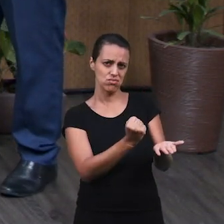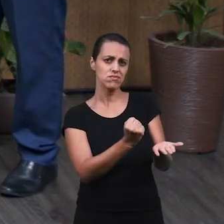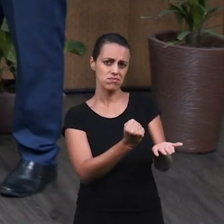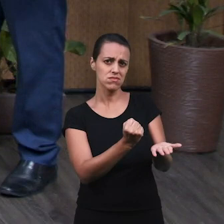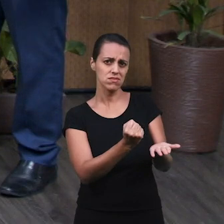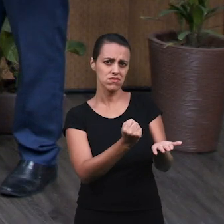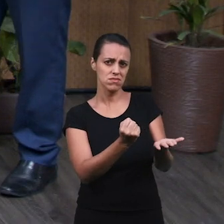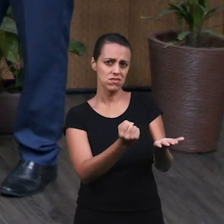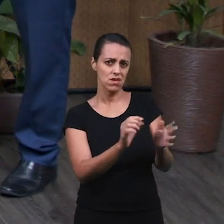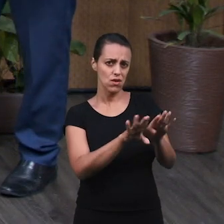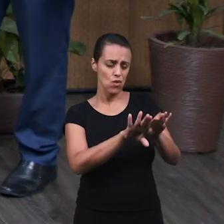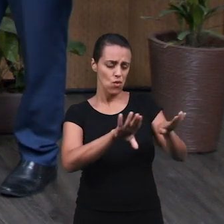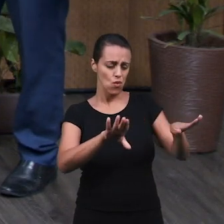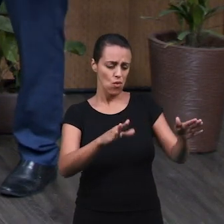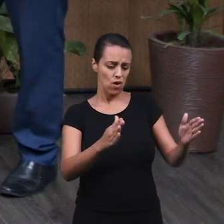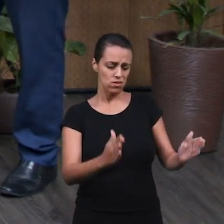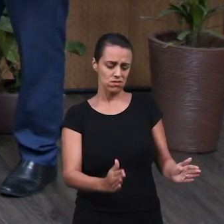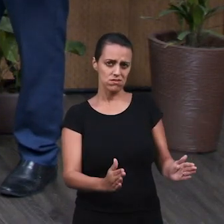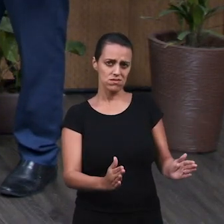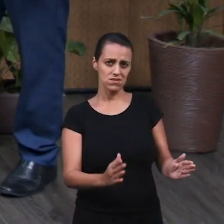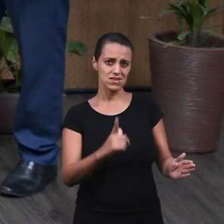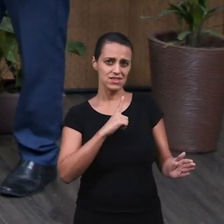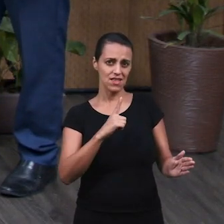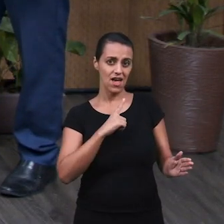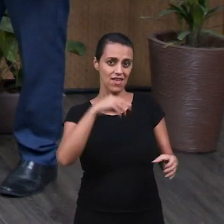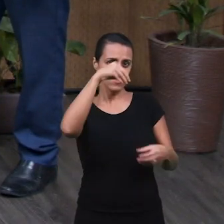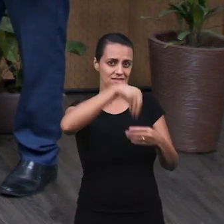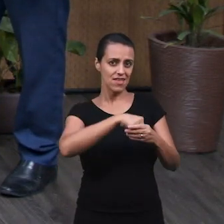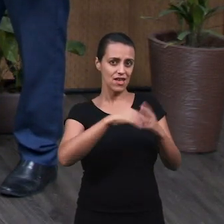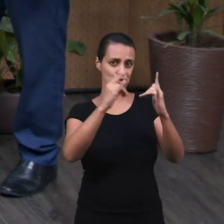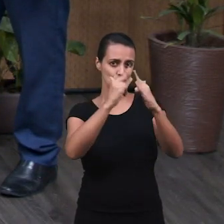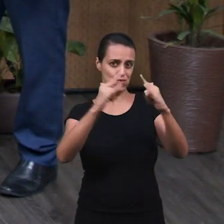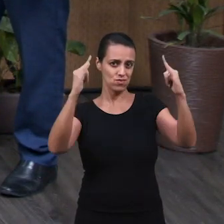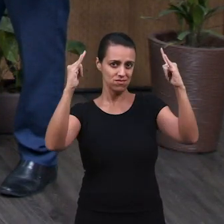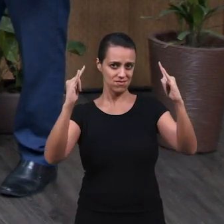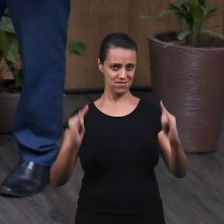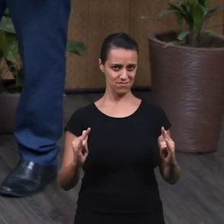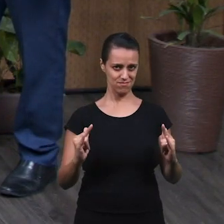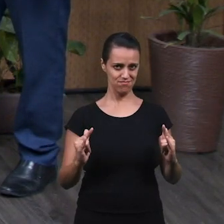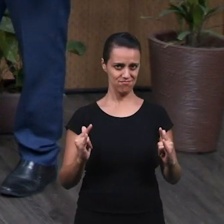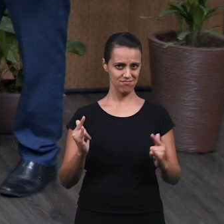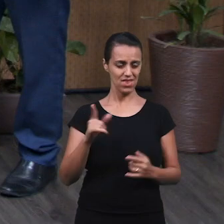le tabernacle, comme il est projeté ici, et était